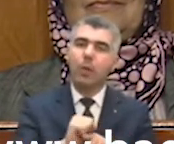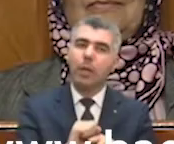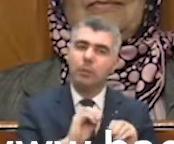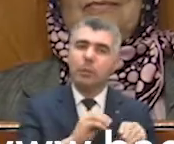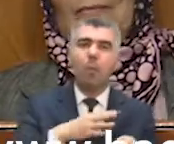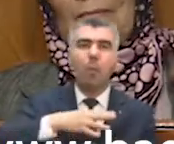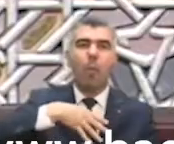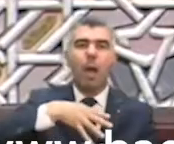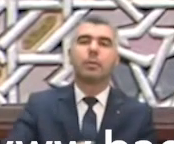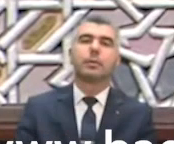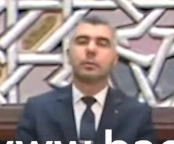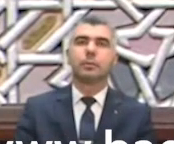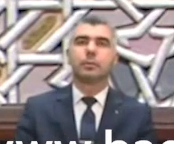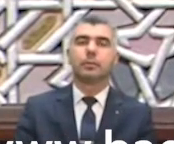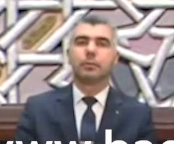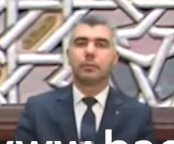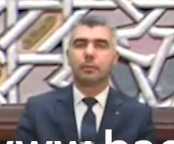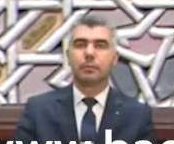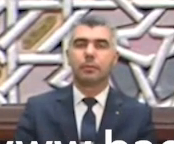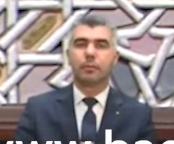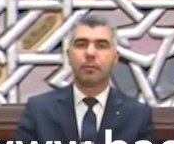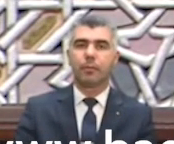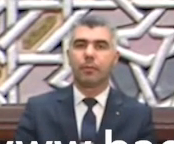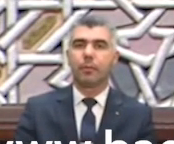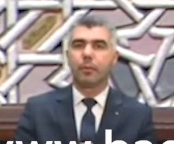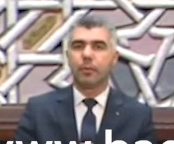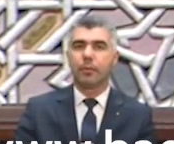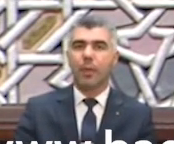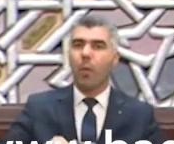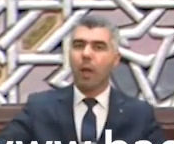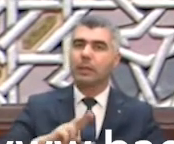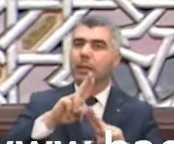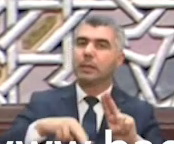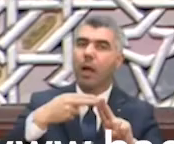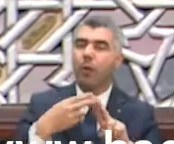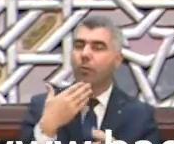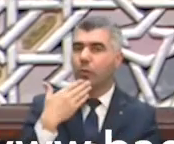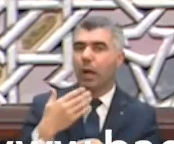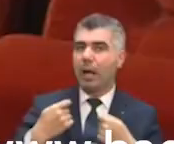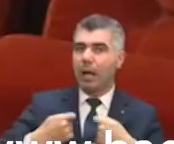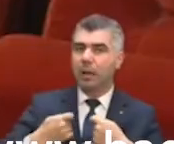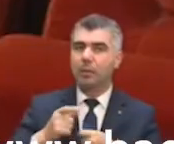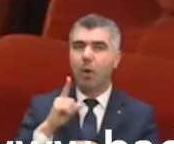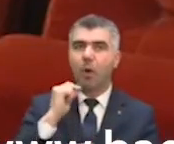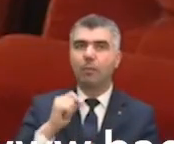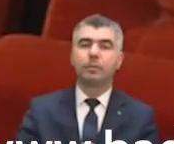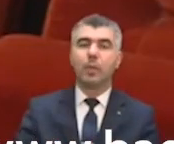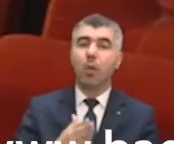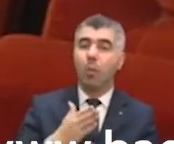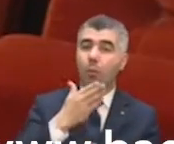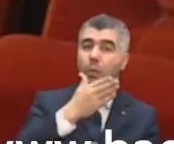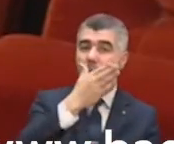المحاماة. شكرا. تفضل السيد الوزير لكم الكلمة. سيد الرئيس، شكرا سيد النائب. مستقبلا